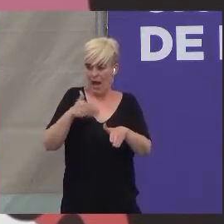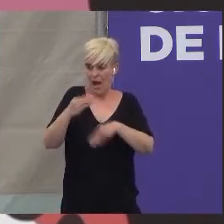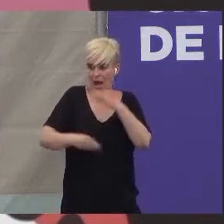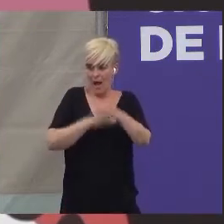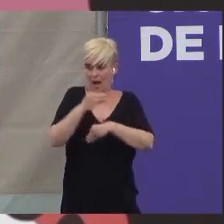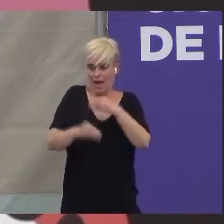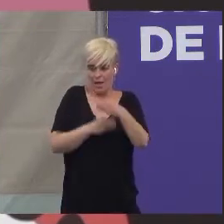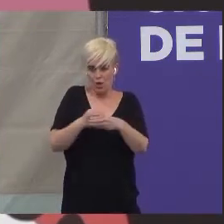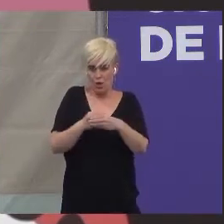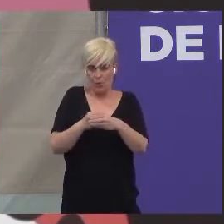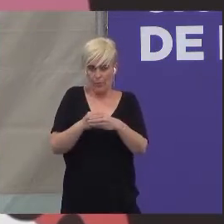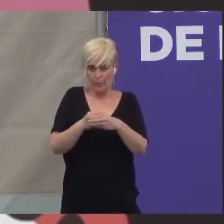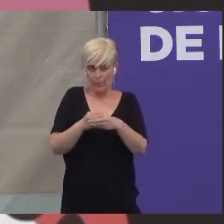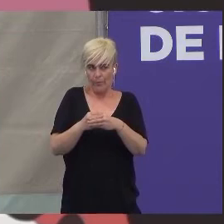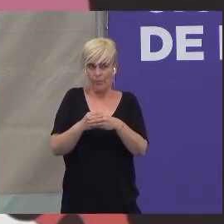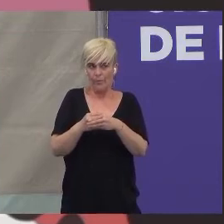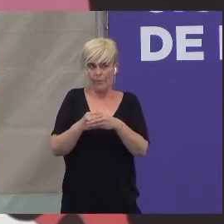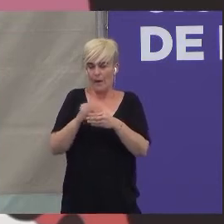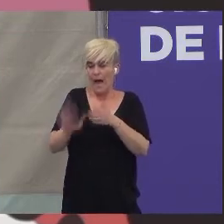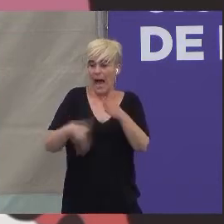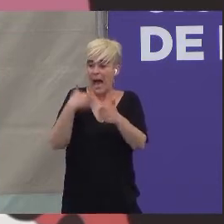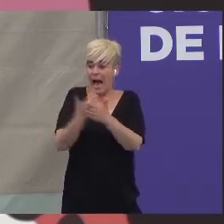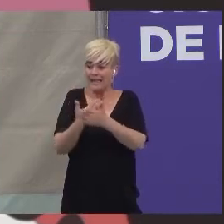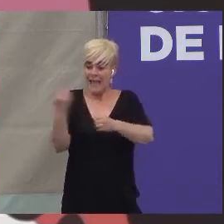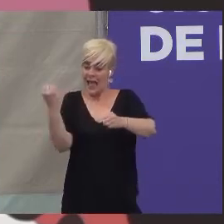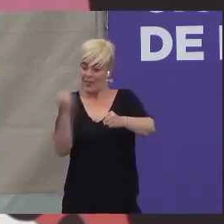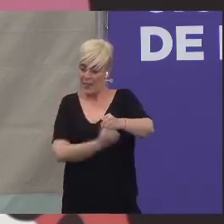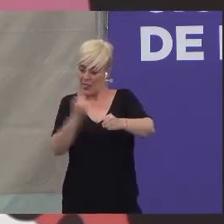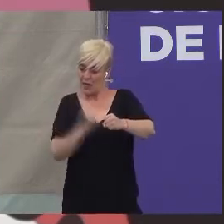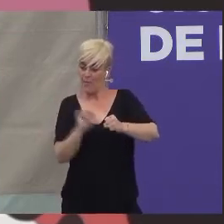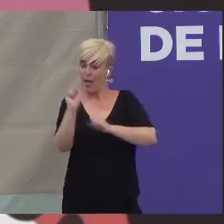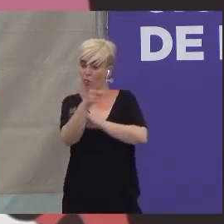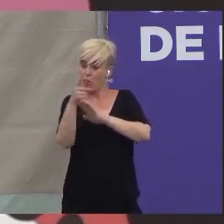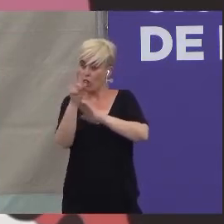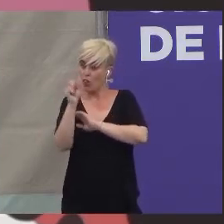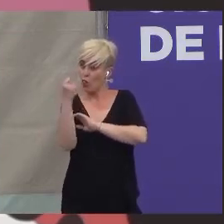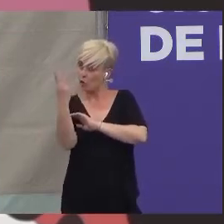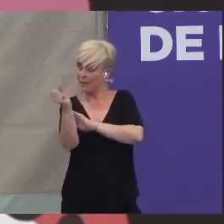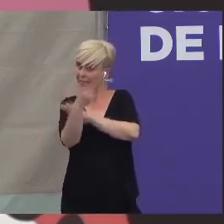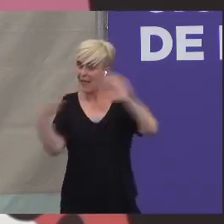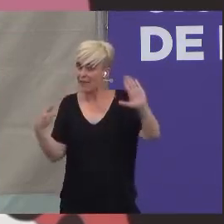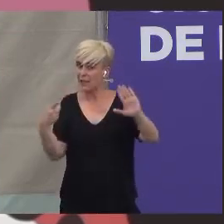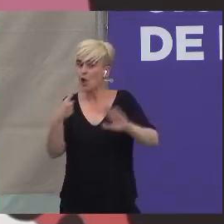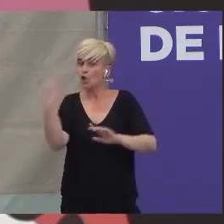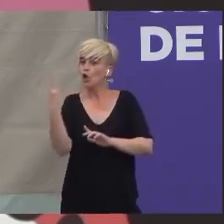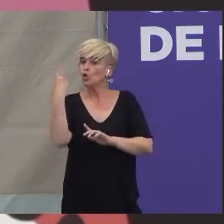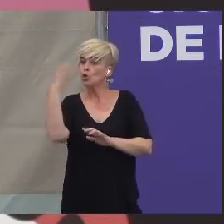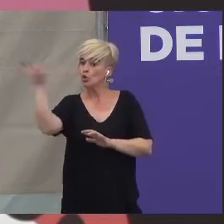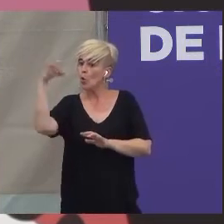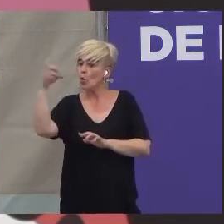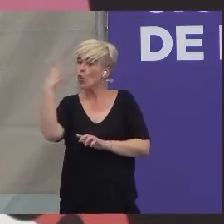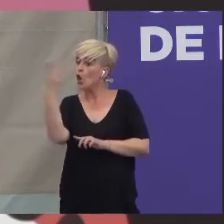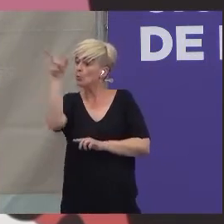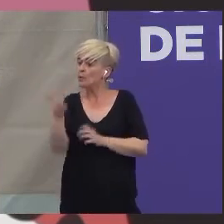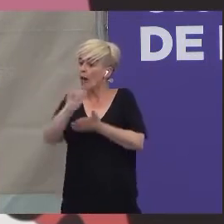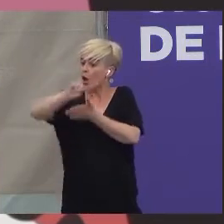Recordeu que fins a desembre del 2016 només hi havia dues persones contractades